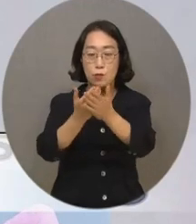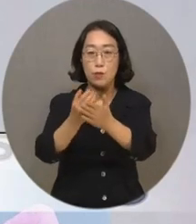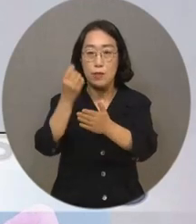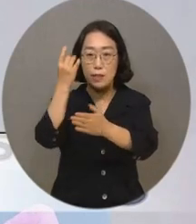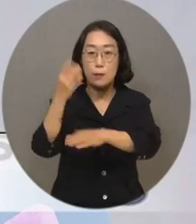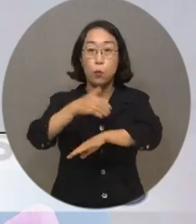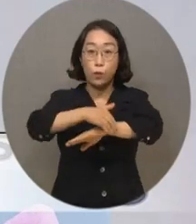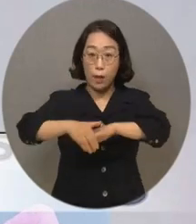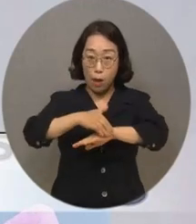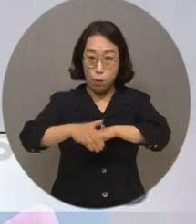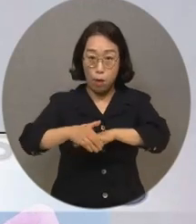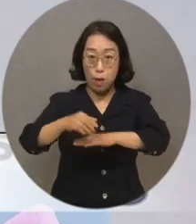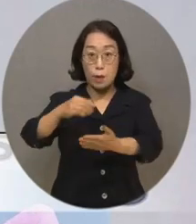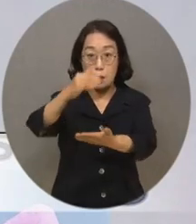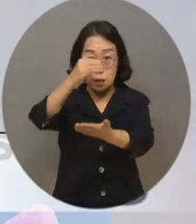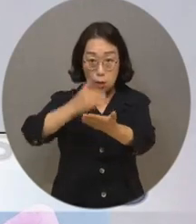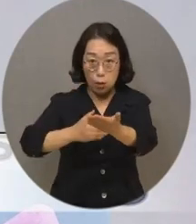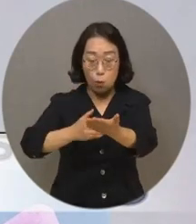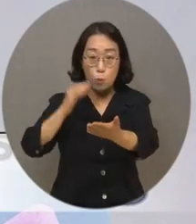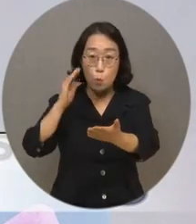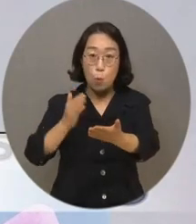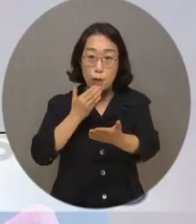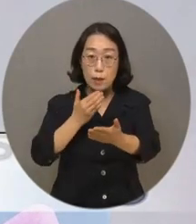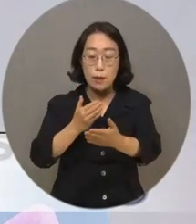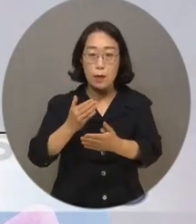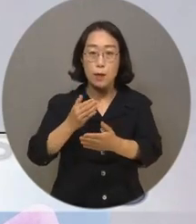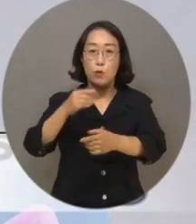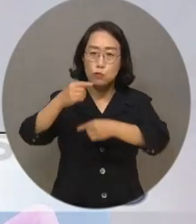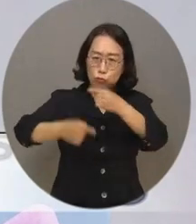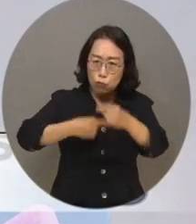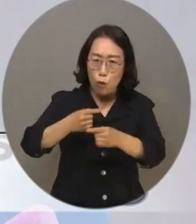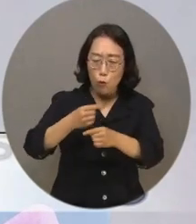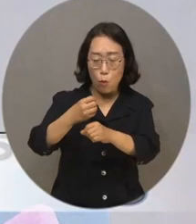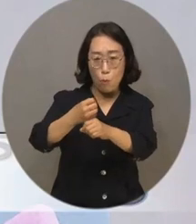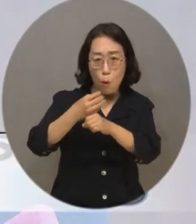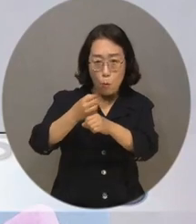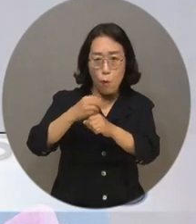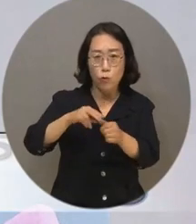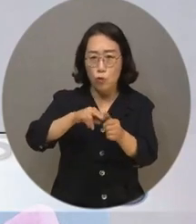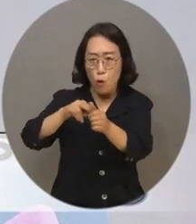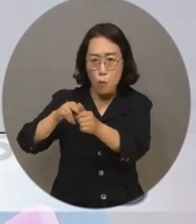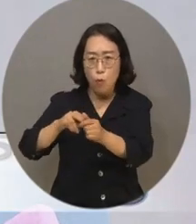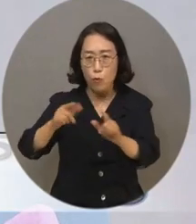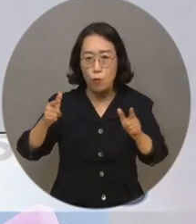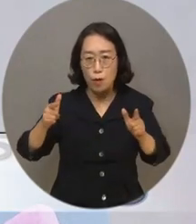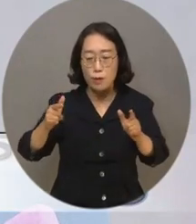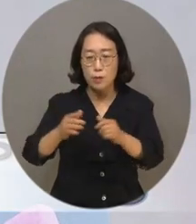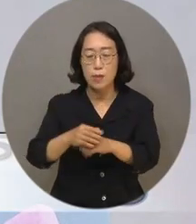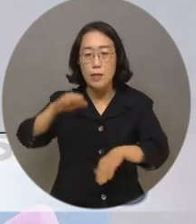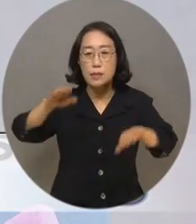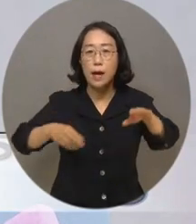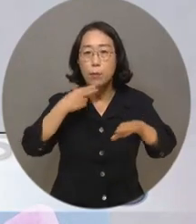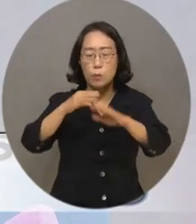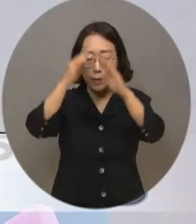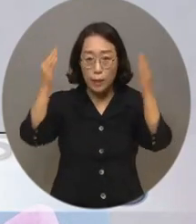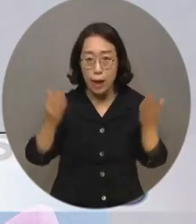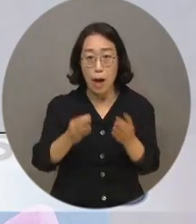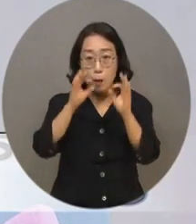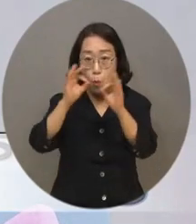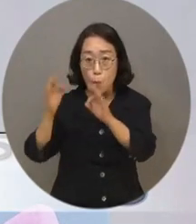한국수어발전기본계획을 통해 농인이 한국수어로 다양한 정보에 공정하고 차별 없이 접근할 수